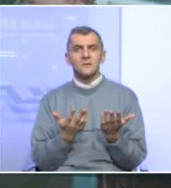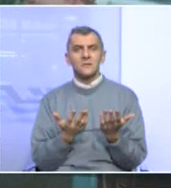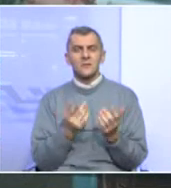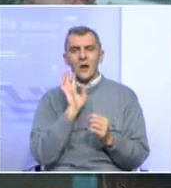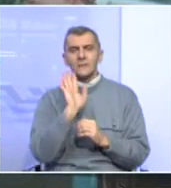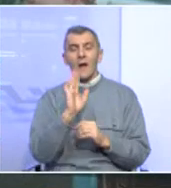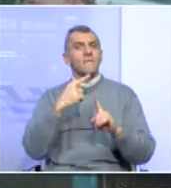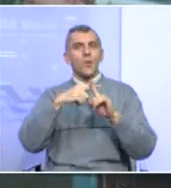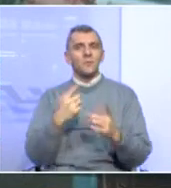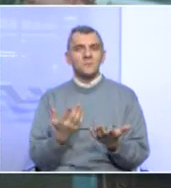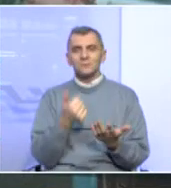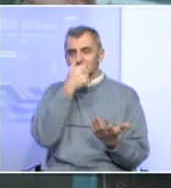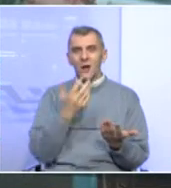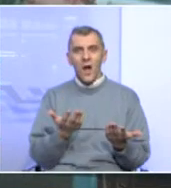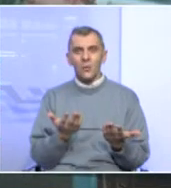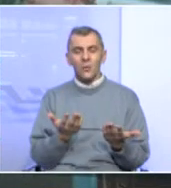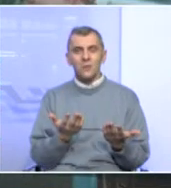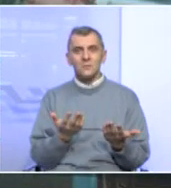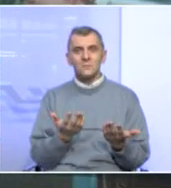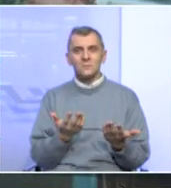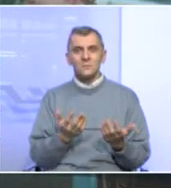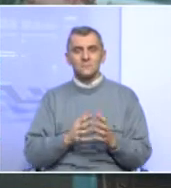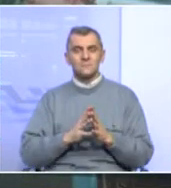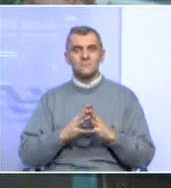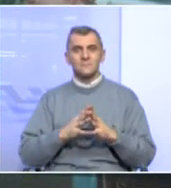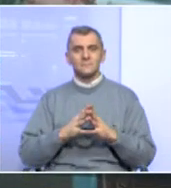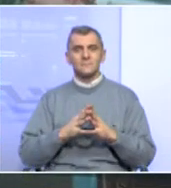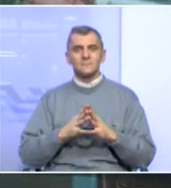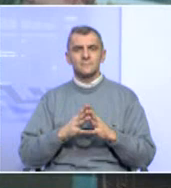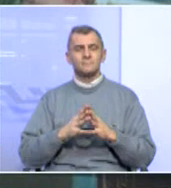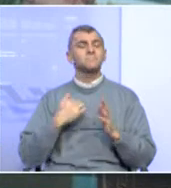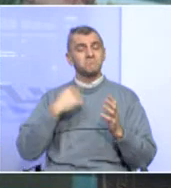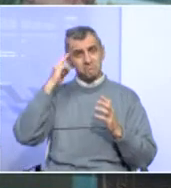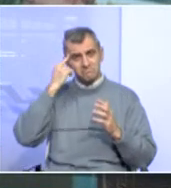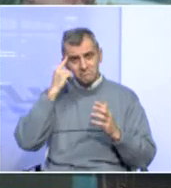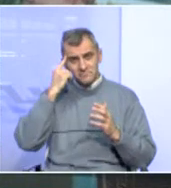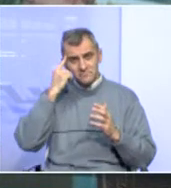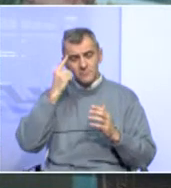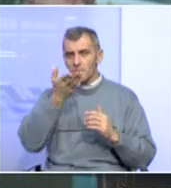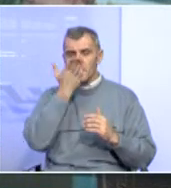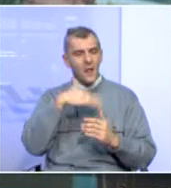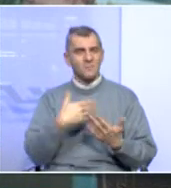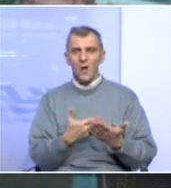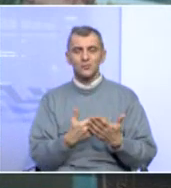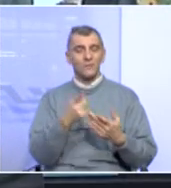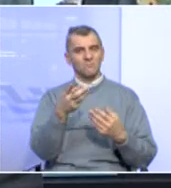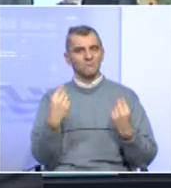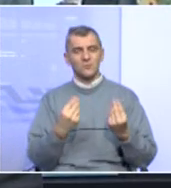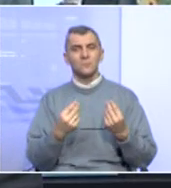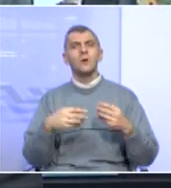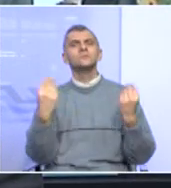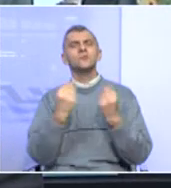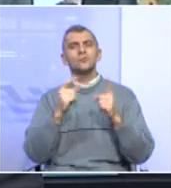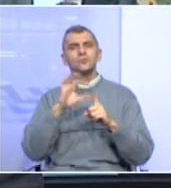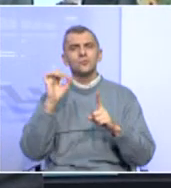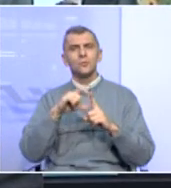takav optimizam koji zrači iz šestorke. Mislim da nema osnova za tako nešto. A zašto je gospodin Milorad